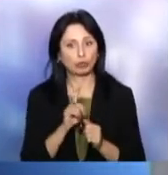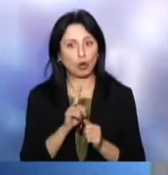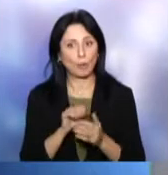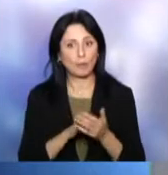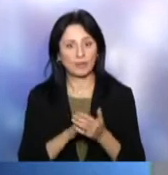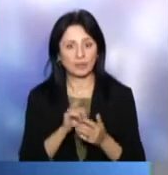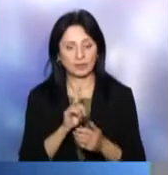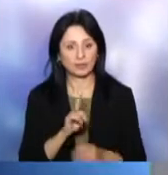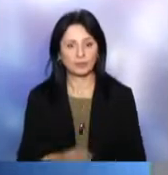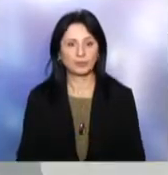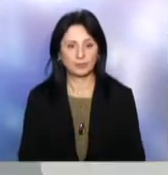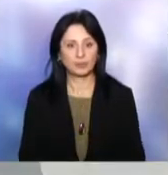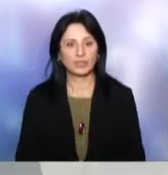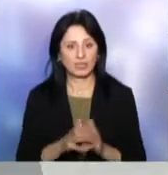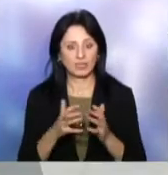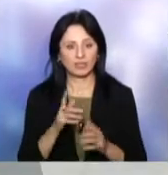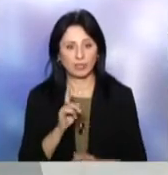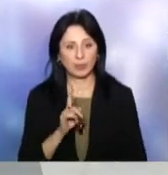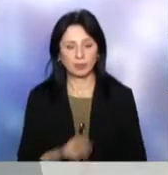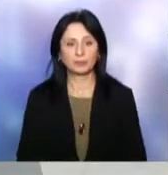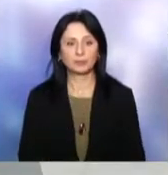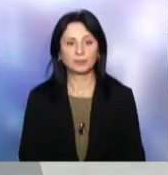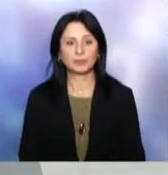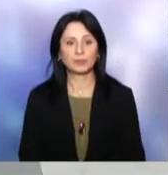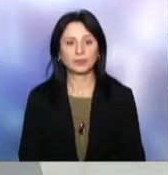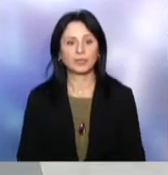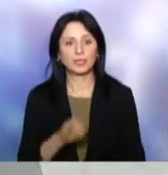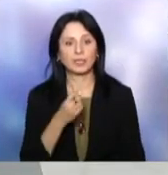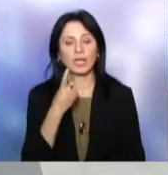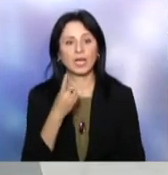თუ არა? გამოშრობა აქ ვერ იქნება, იმიტომ რომ სივდება კიდევაც. კი ბატონო, ჩვენ კიდევ ერთი